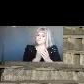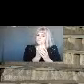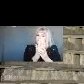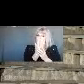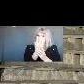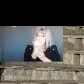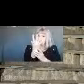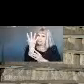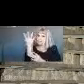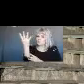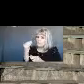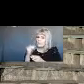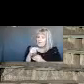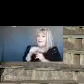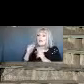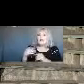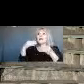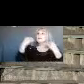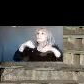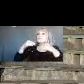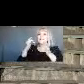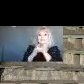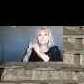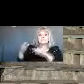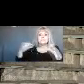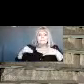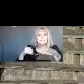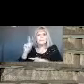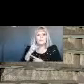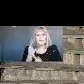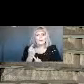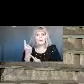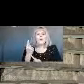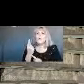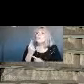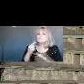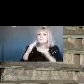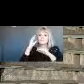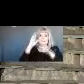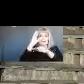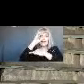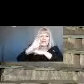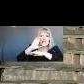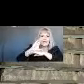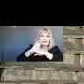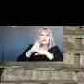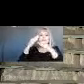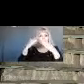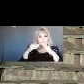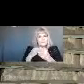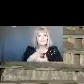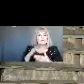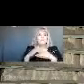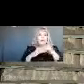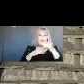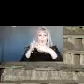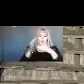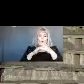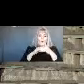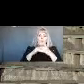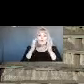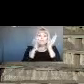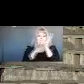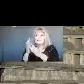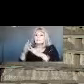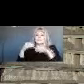by. Jesus is besig om sy kerk te bou, dis mos wat hy vir Petrus sê het, op hierdie rots sal ek my gemeente bou. Jesus